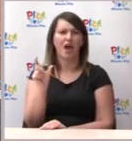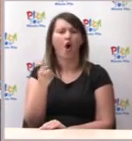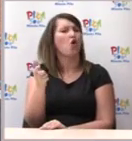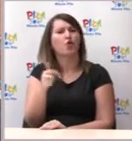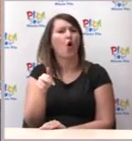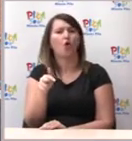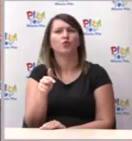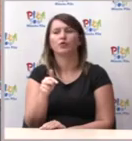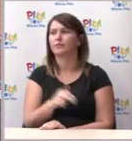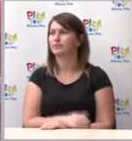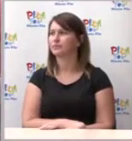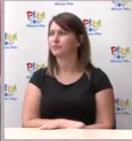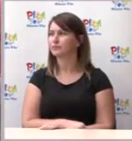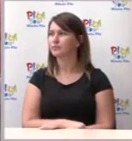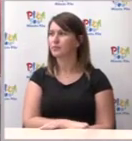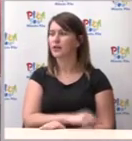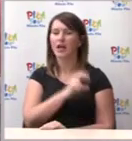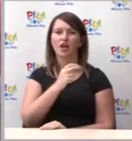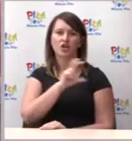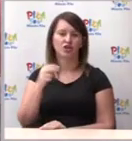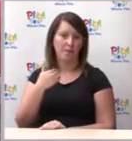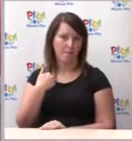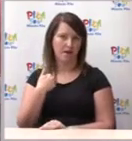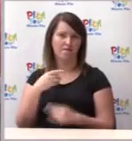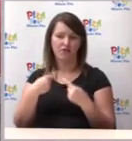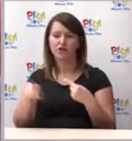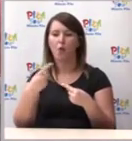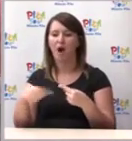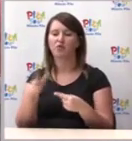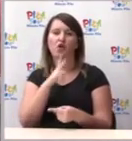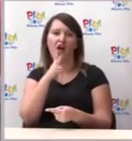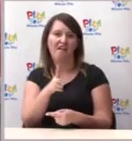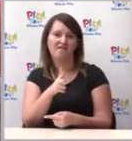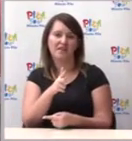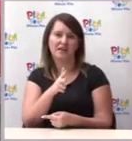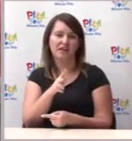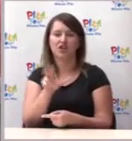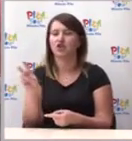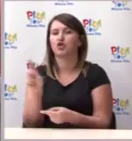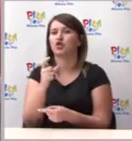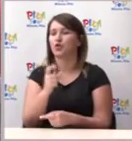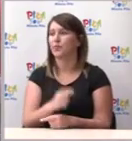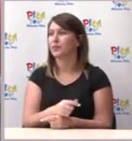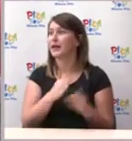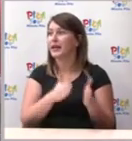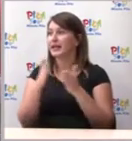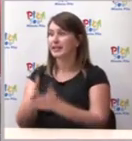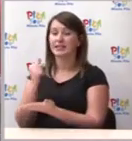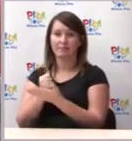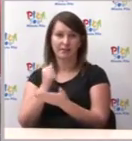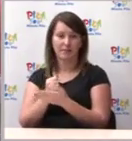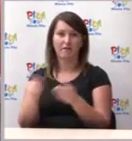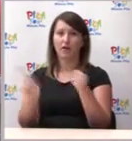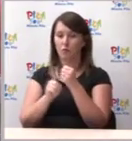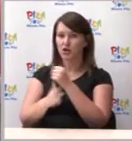pilscy towar już aż do Afryki lub odwrotnie, więc to ciekawi mnie bardzo. A w punkcie